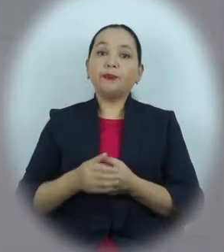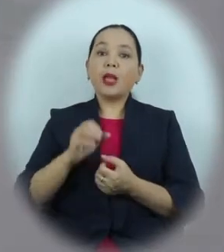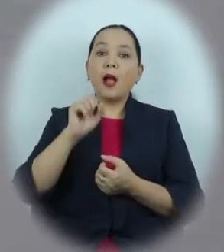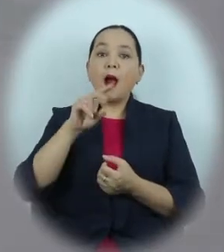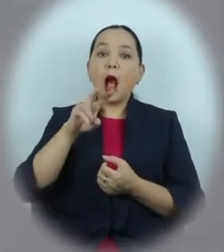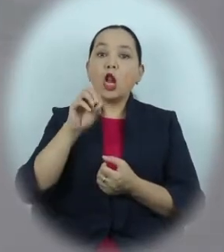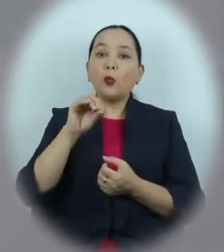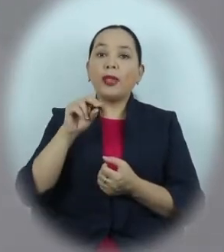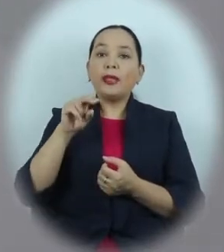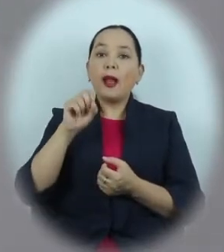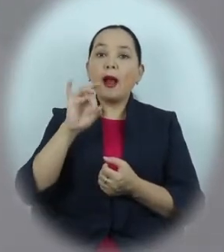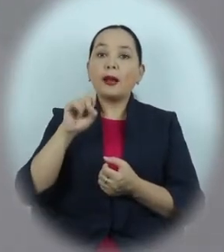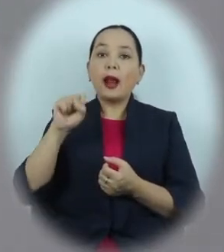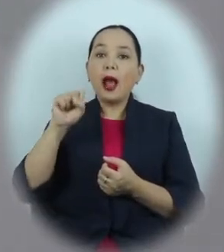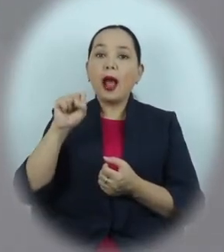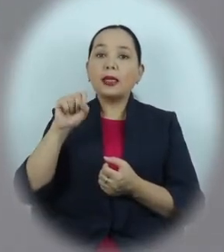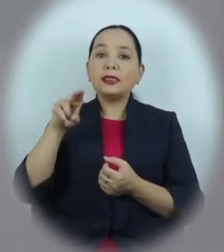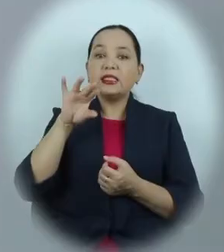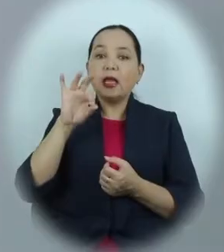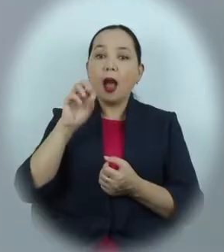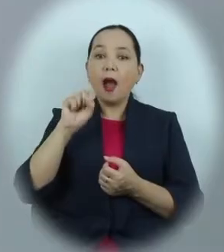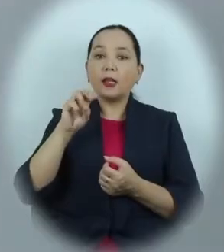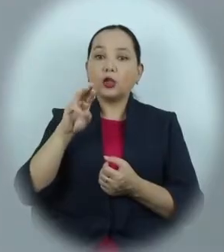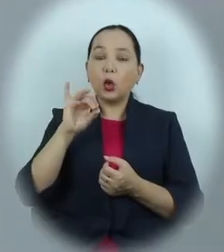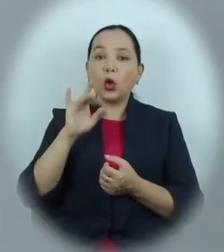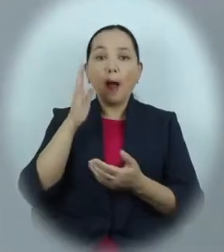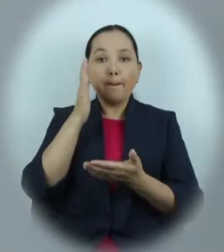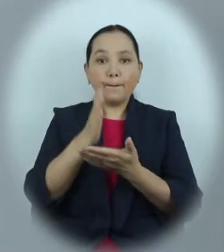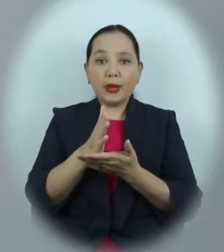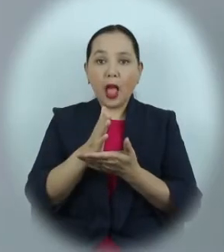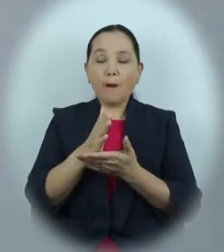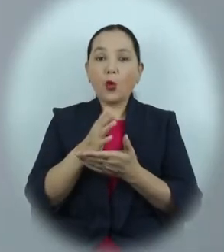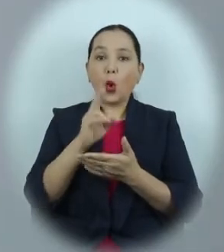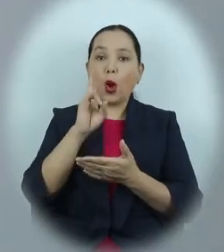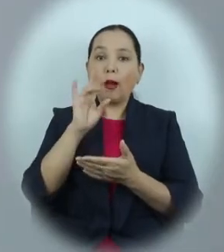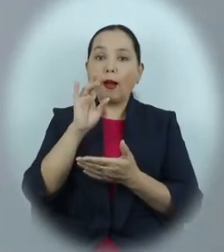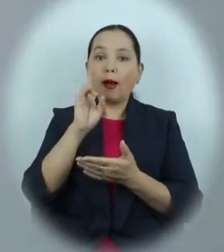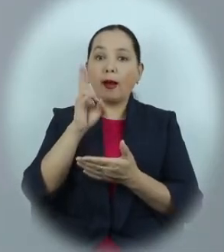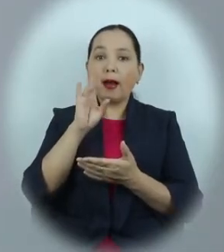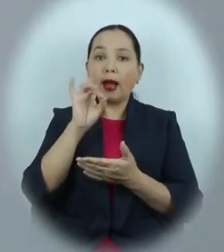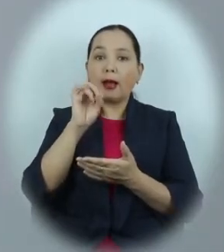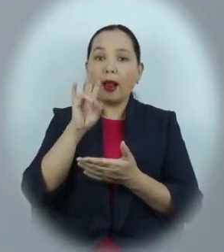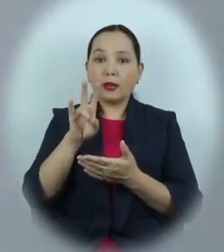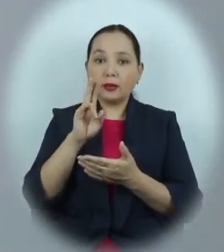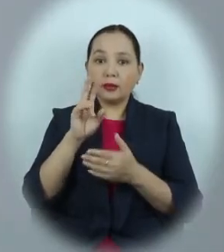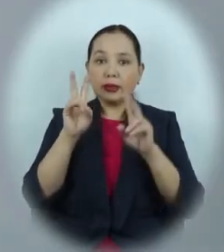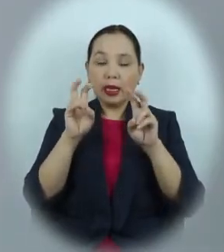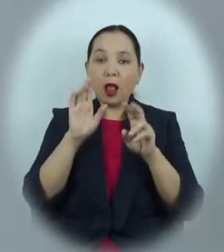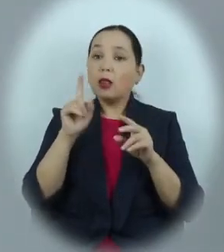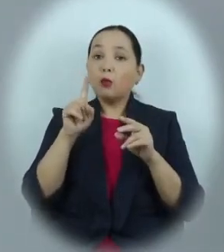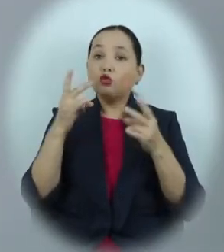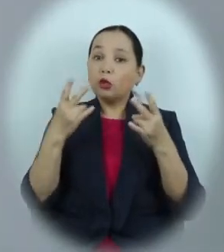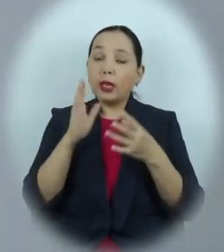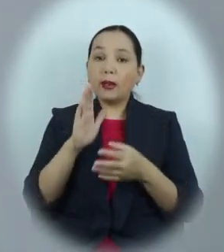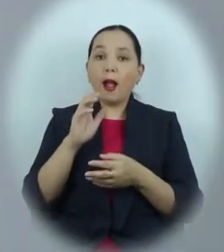Alyumin radiatorlarimiz. Alyumin radiatorlarimiz pramoy ekranimiz endi bu. Pramoy ekranimiz nima uchun kerak